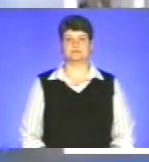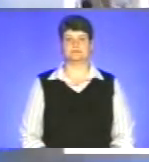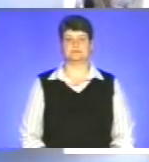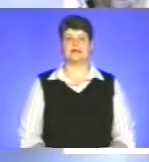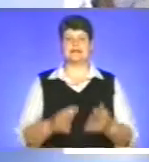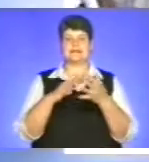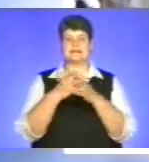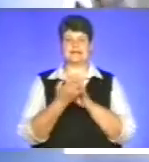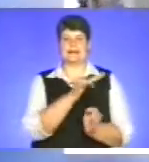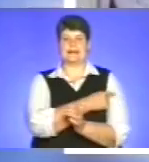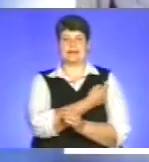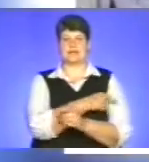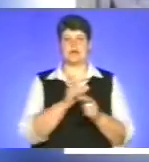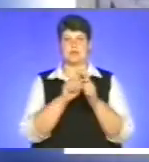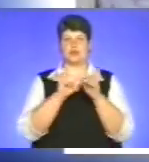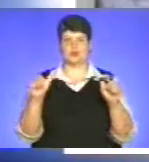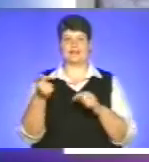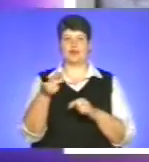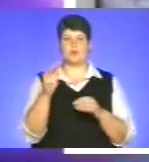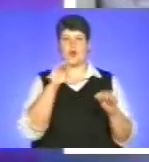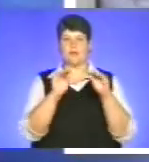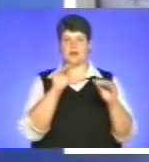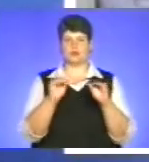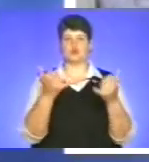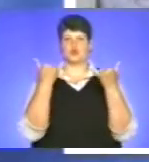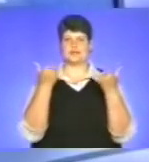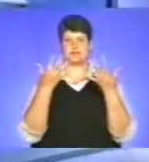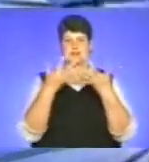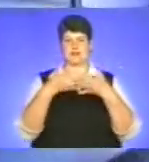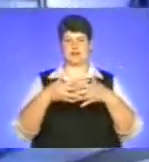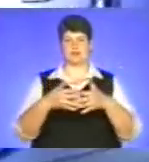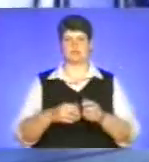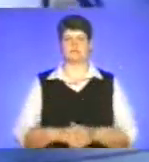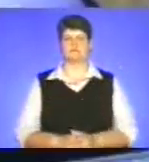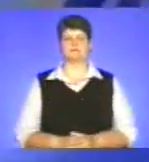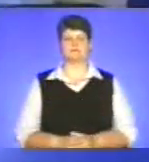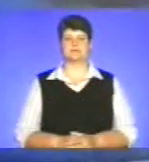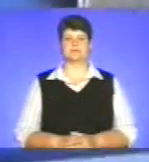Сільські лікарські амбулаторії Тернопільщини обладнують сучасною медтехнікою.